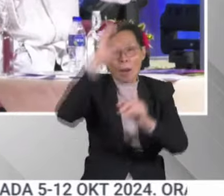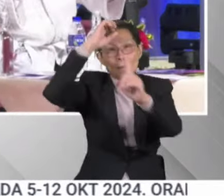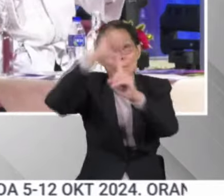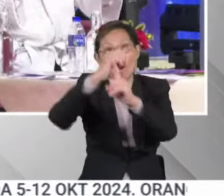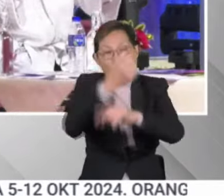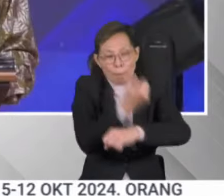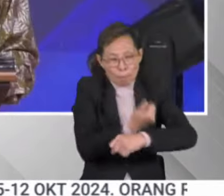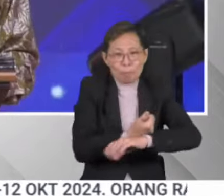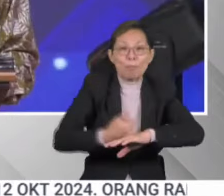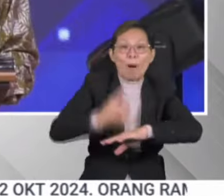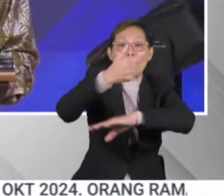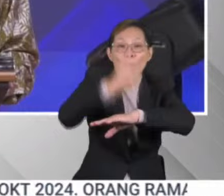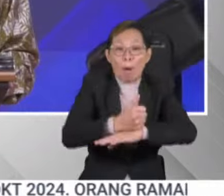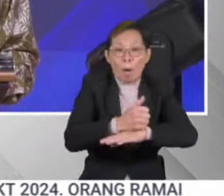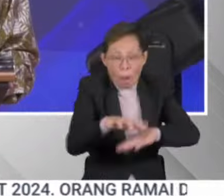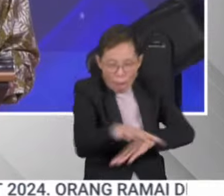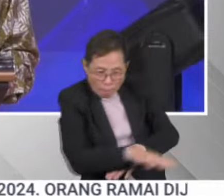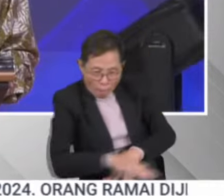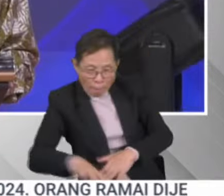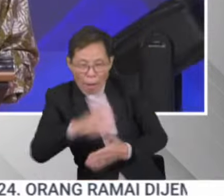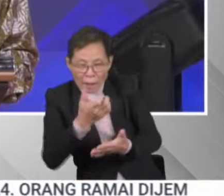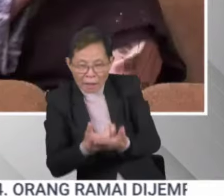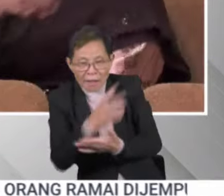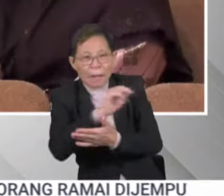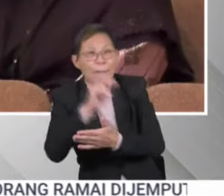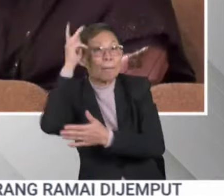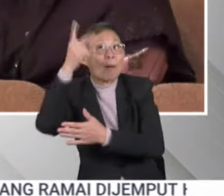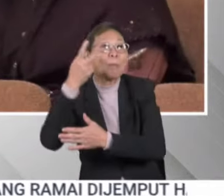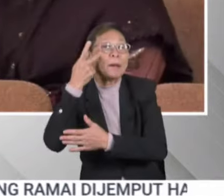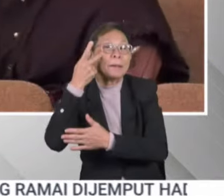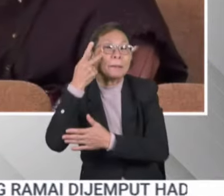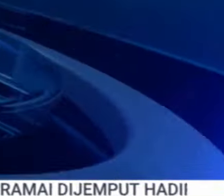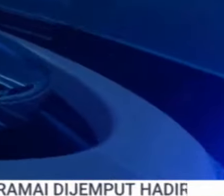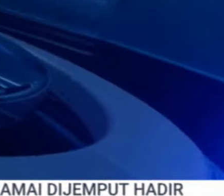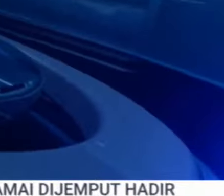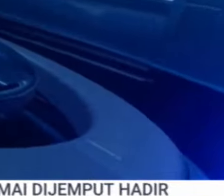bertujuan membentuk lanskap sosioekonomi dan politik negara.